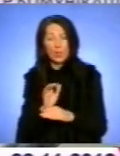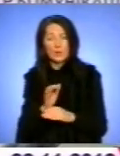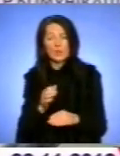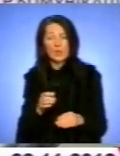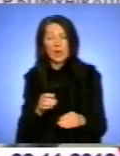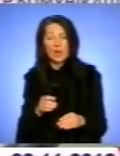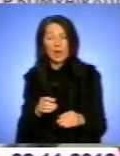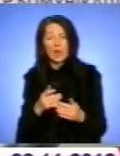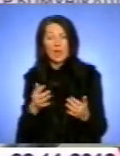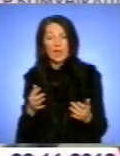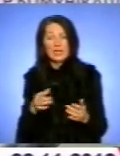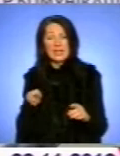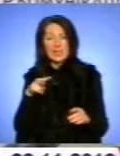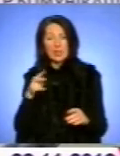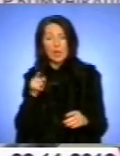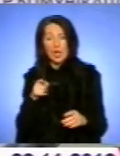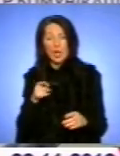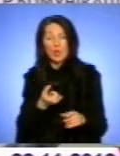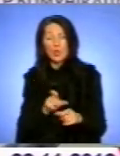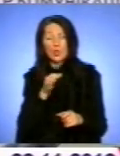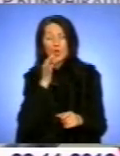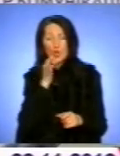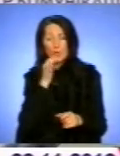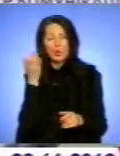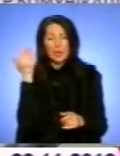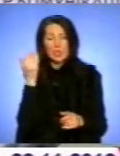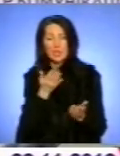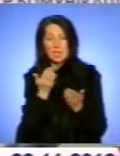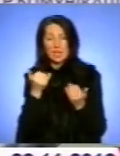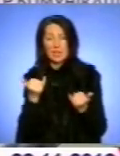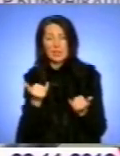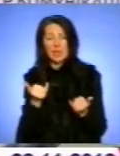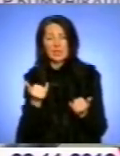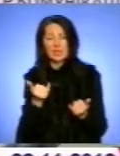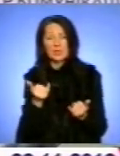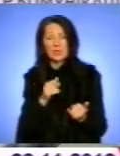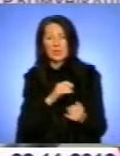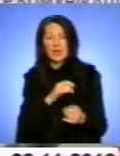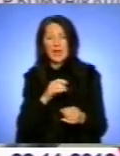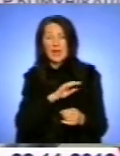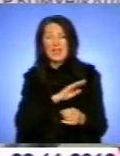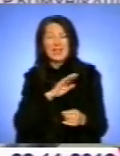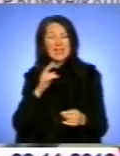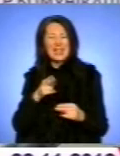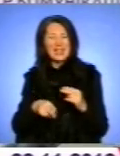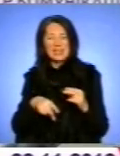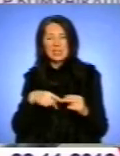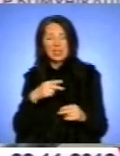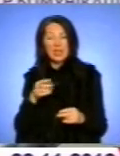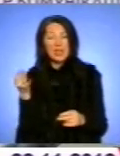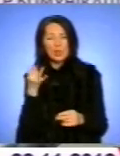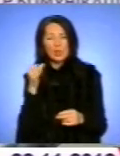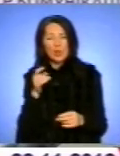видають, стару літературу, наприклад, їхню я дуже люблю. Давніше я читала, але зараз. Нескінченна історія Михайля Енде. Там є оце